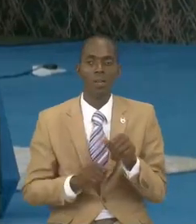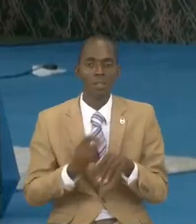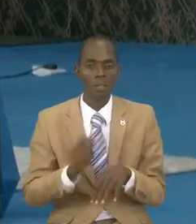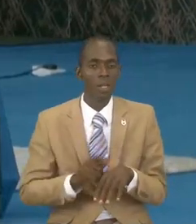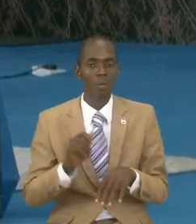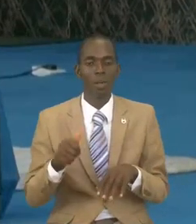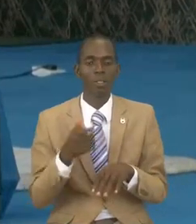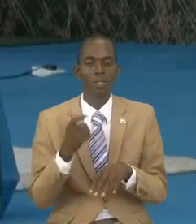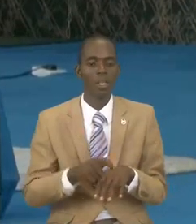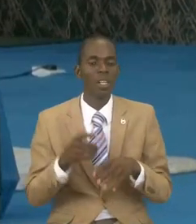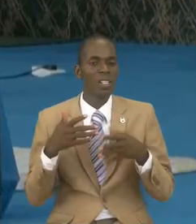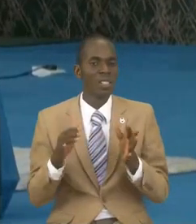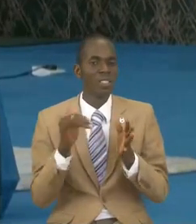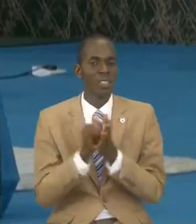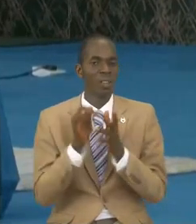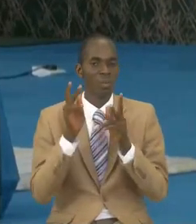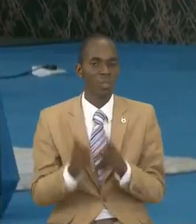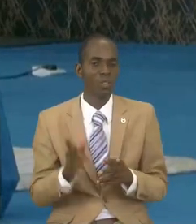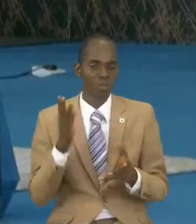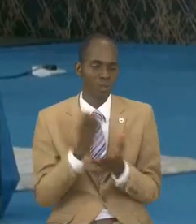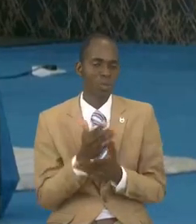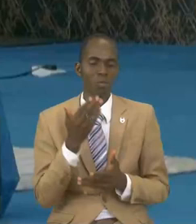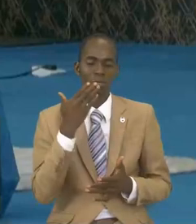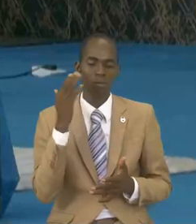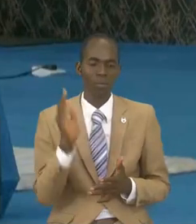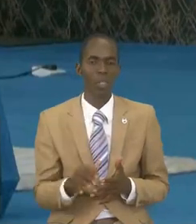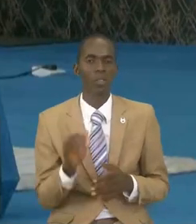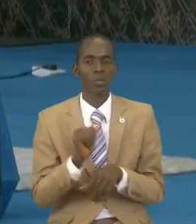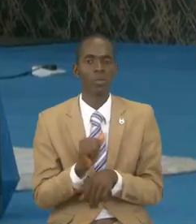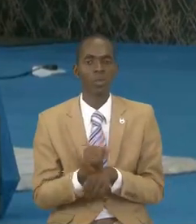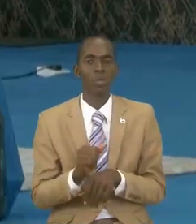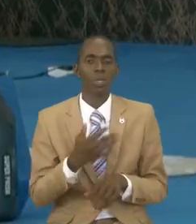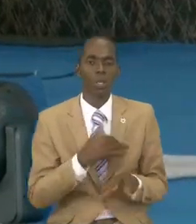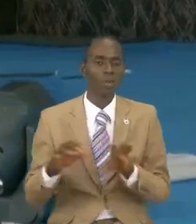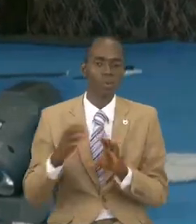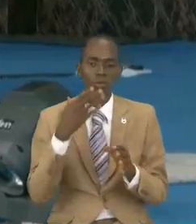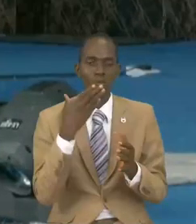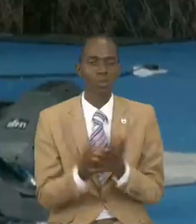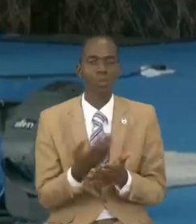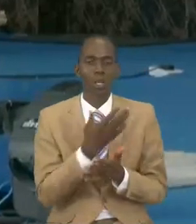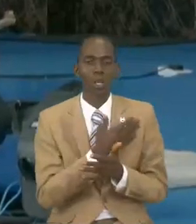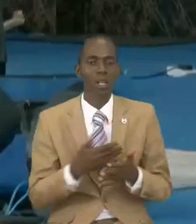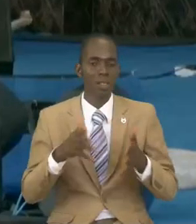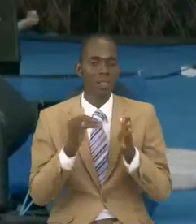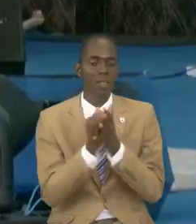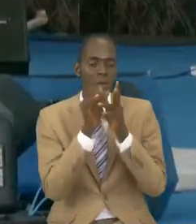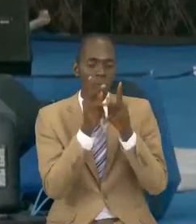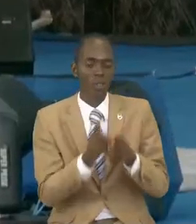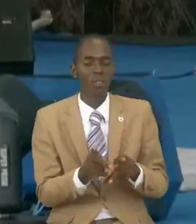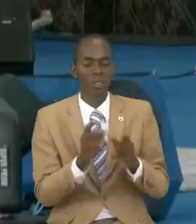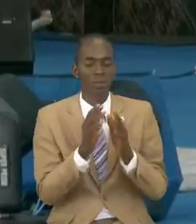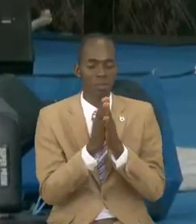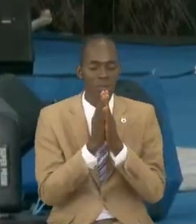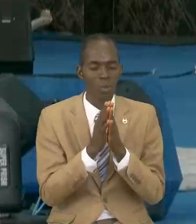chaque fois, il s'est dit qu'il s'éloigne du mal et fasse le bien, qu'il recherche la